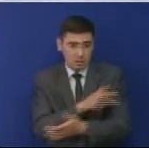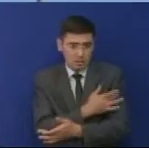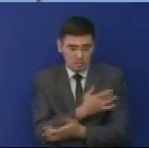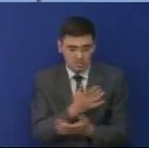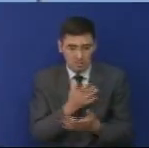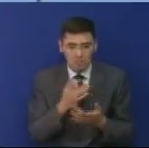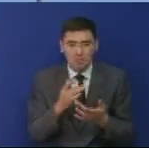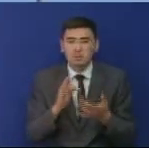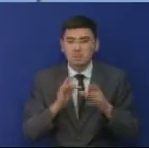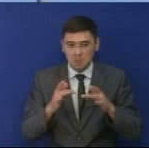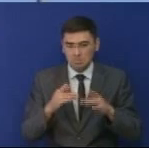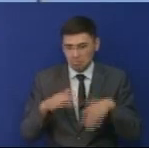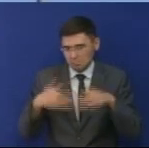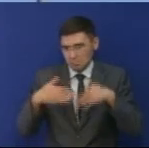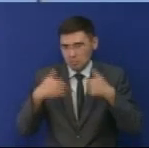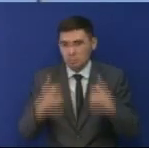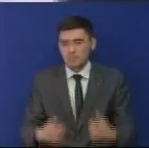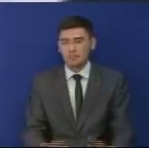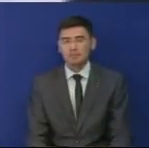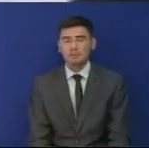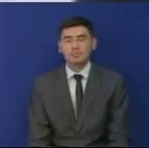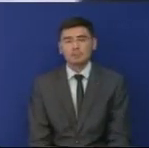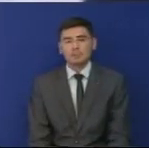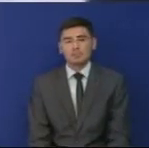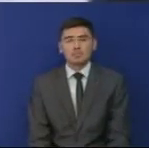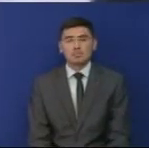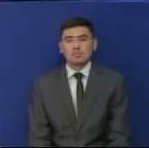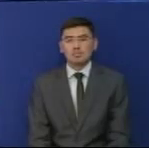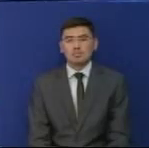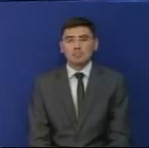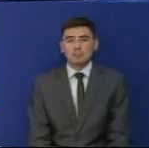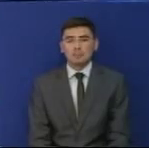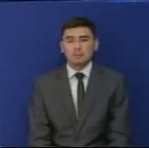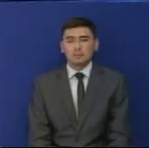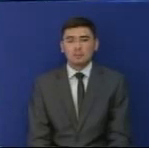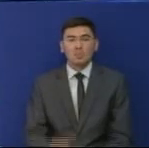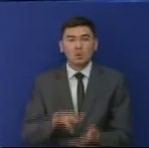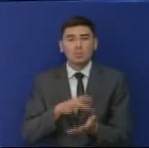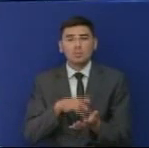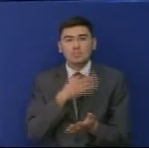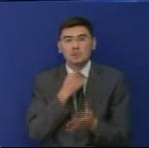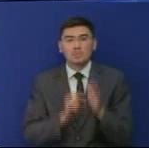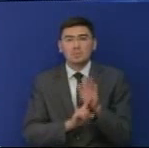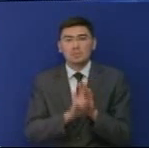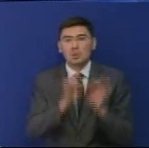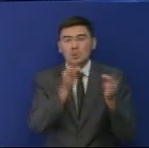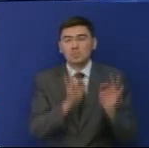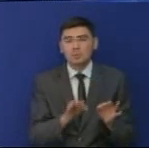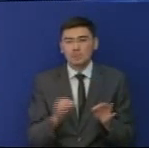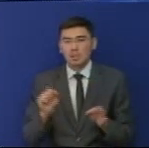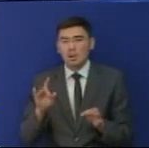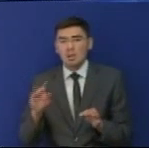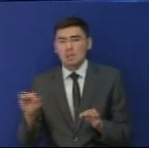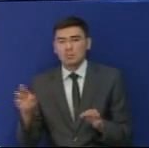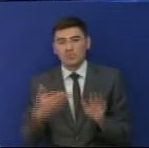эффективность цифровой системы. Бахатгуль Газез, Илья Сабит, телеканал «Семей». В Семее начался осенний призыв в армию. Также в